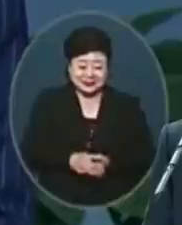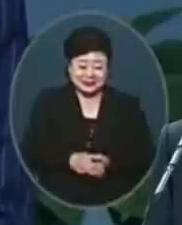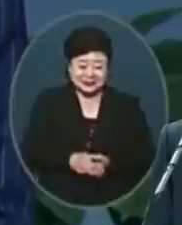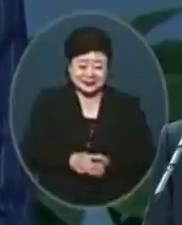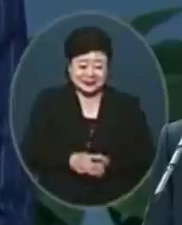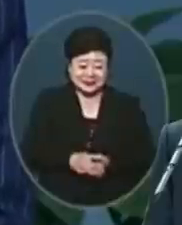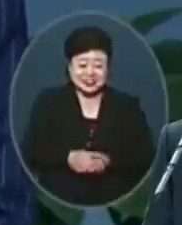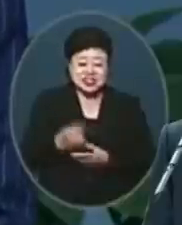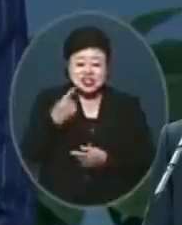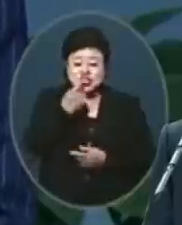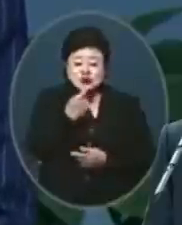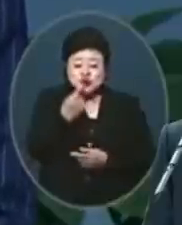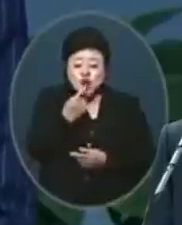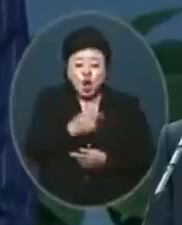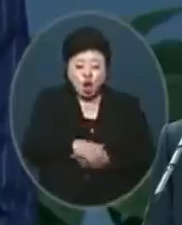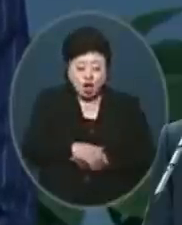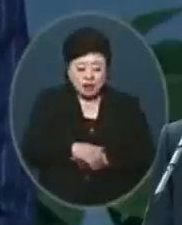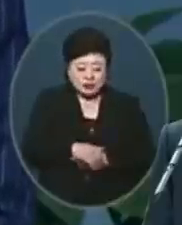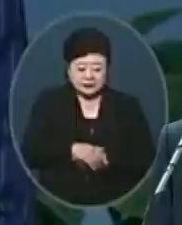내 입술로